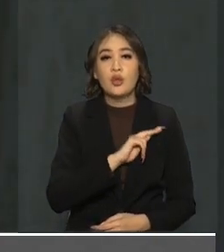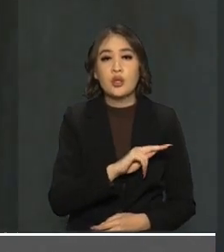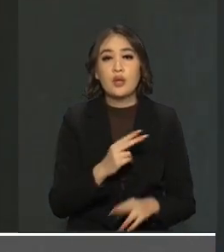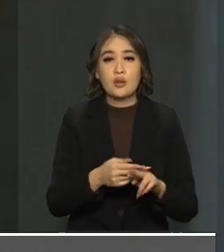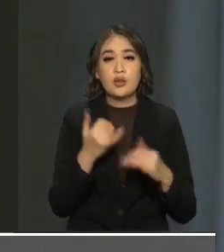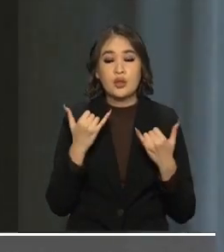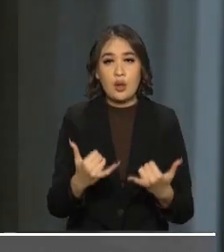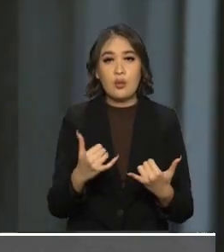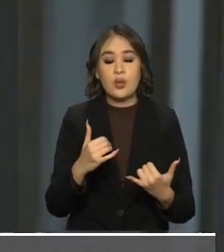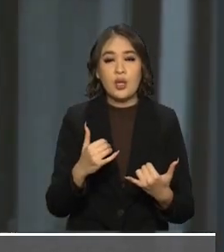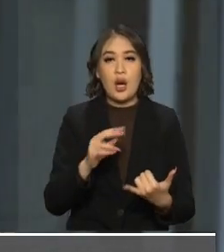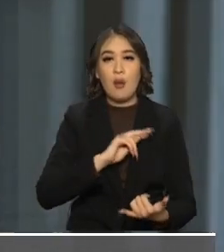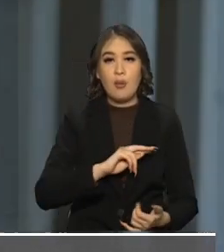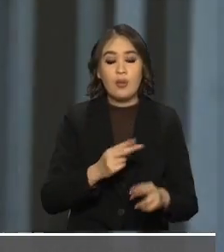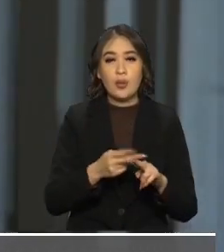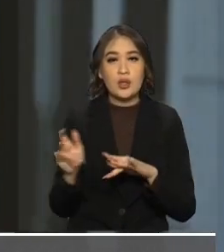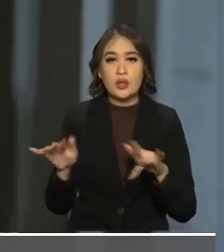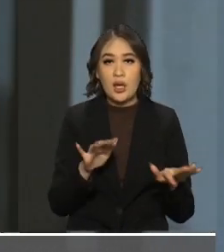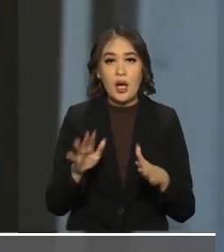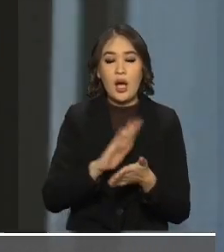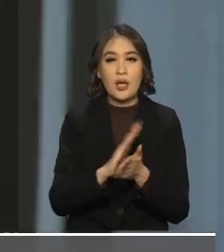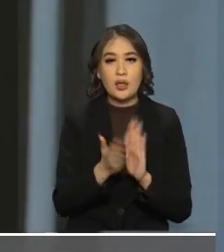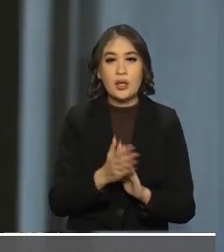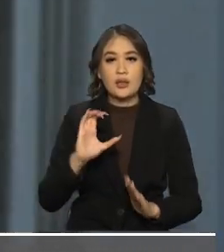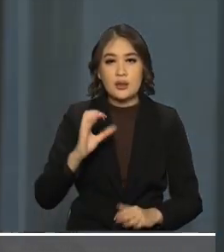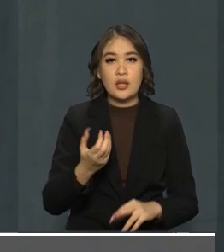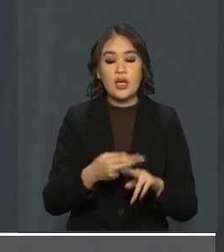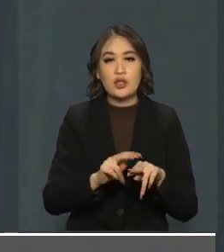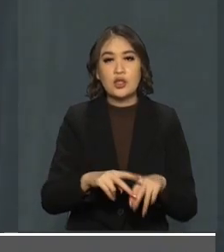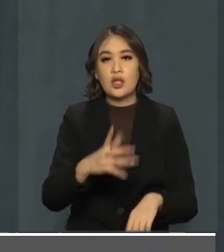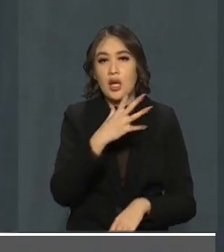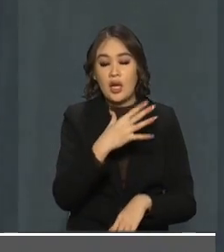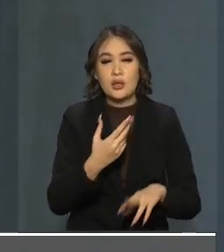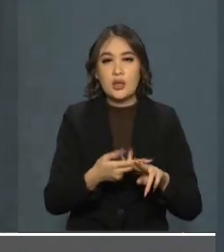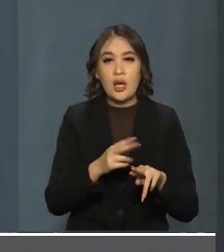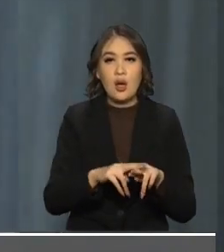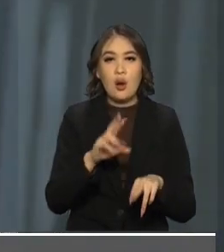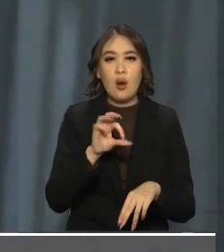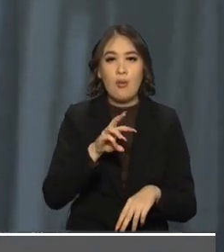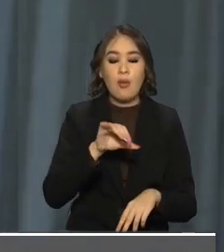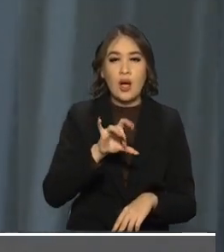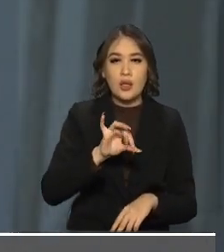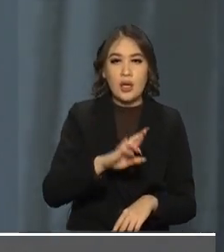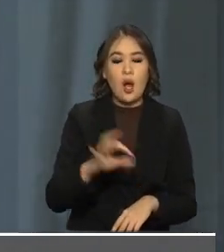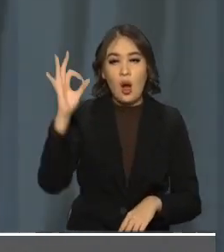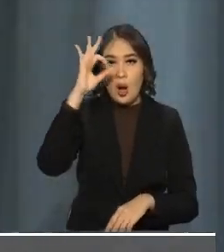сегодня это делает работодатель, да, но он заключает контракты с частными компаниями, которые уже на свое усмотрение